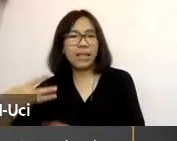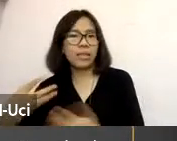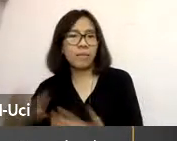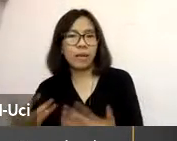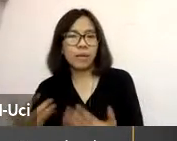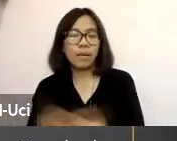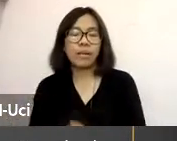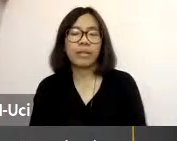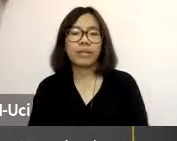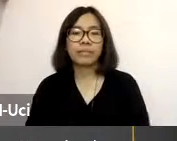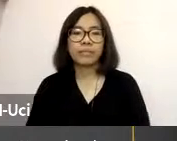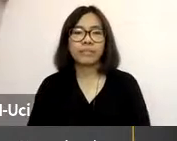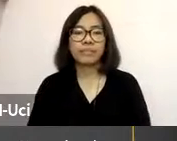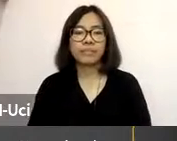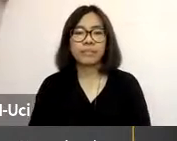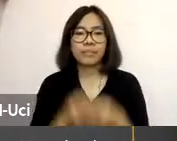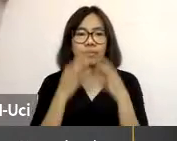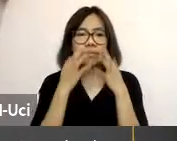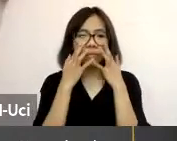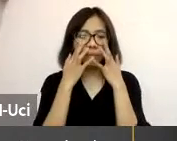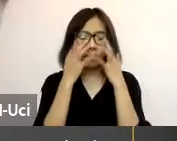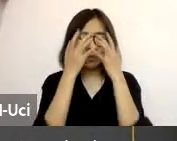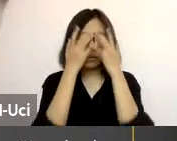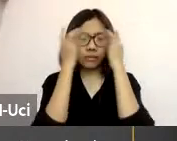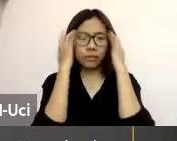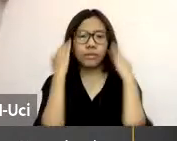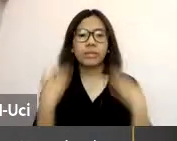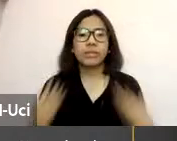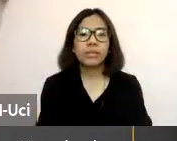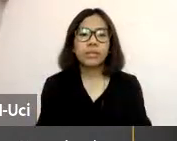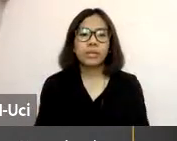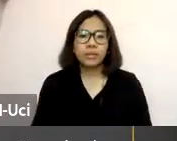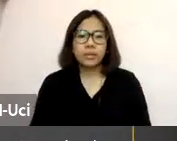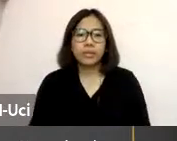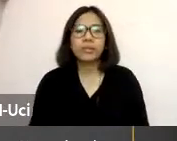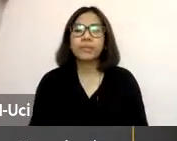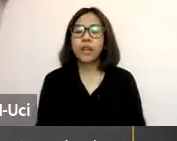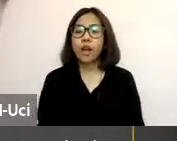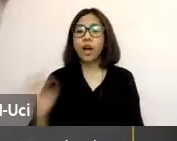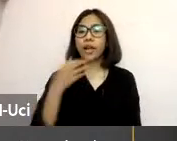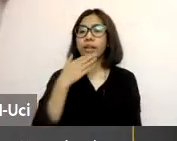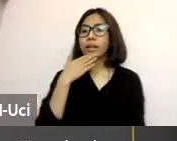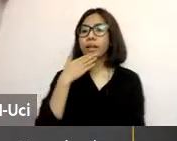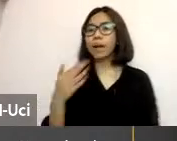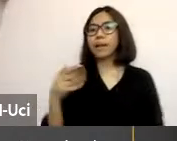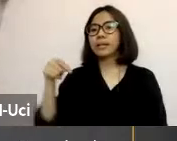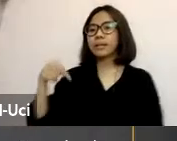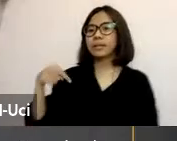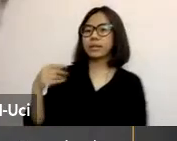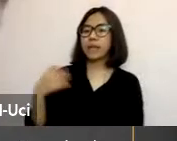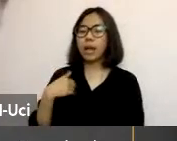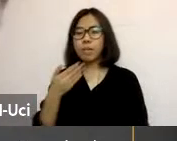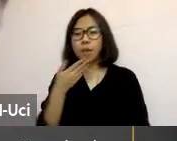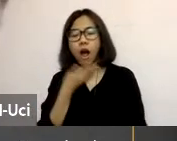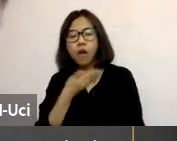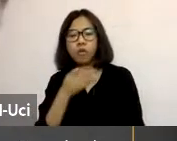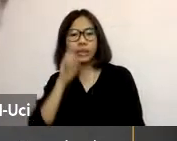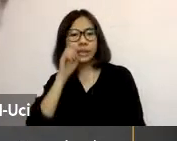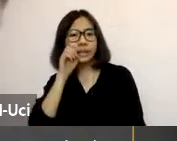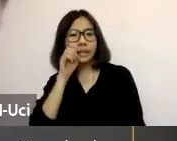kwetiau baik ya Hei Makasih baik yang saya akan menanggapi